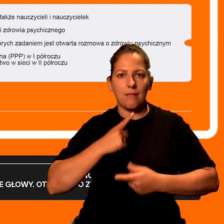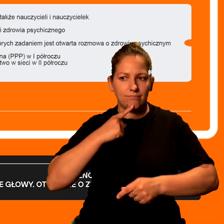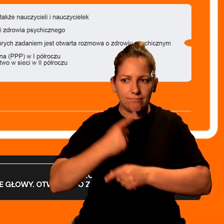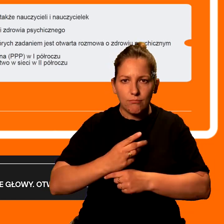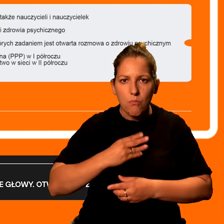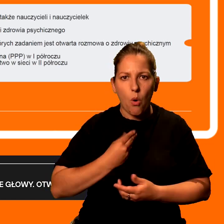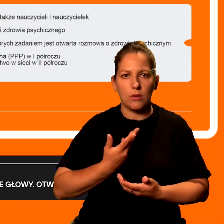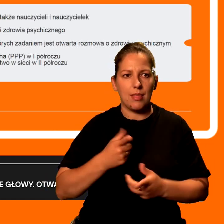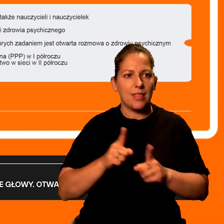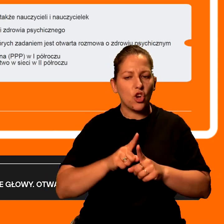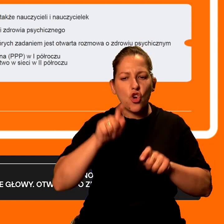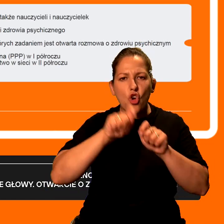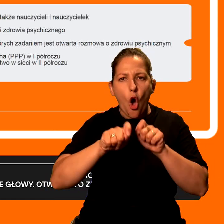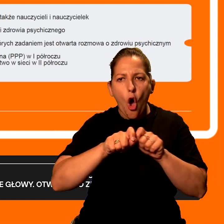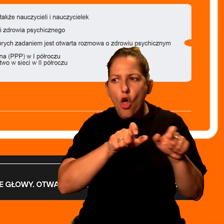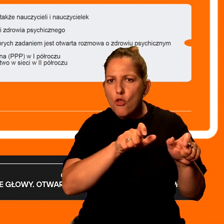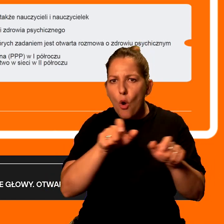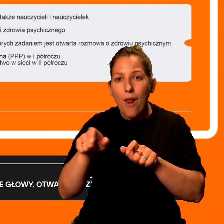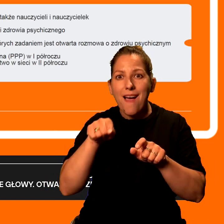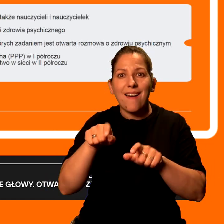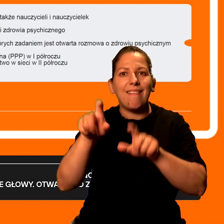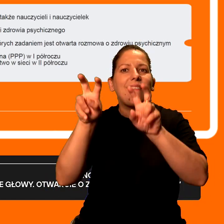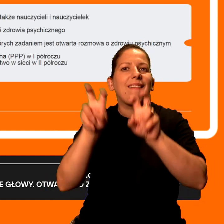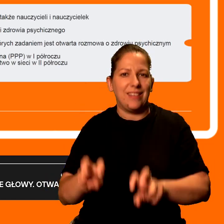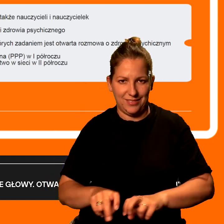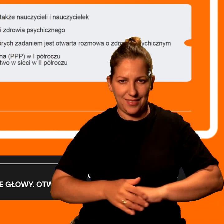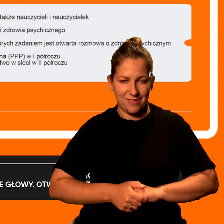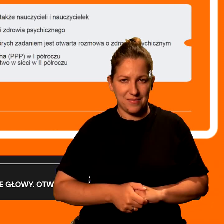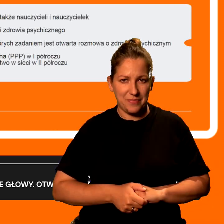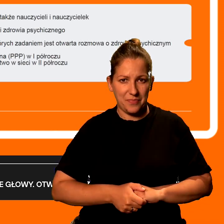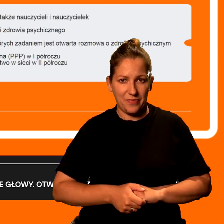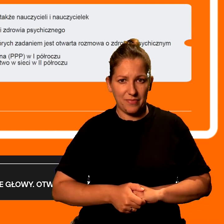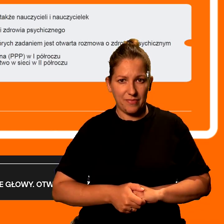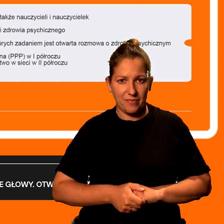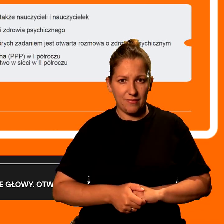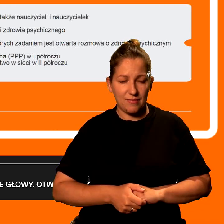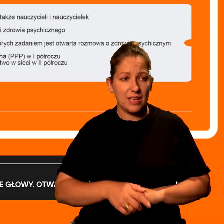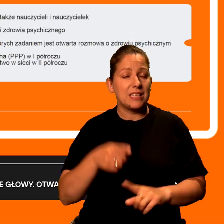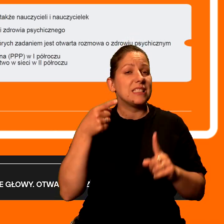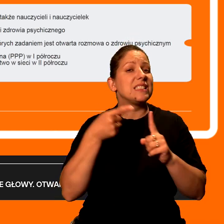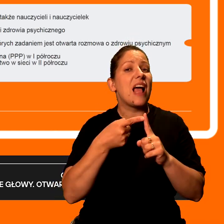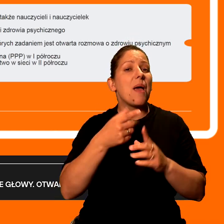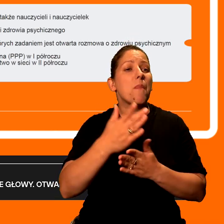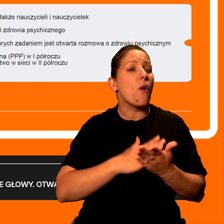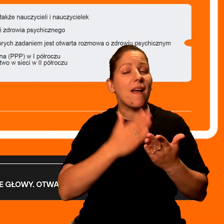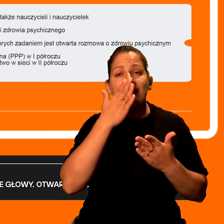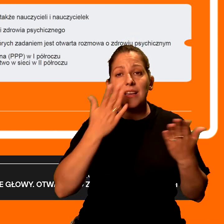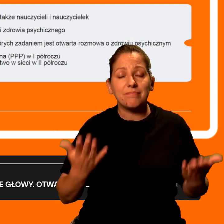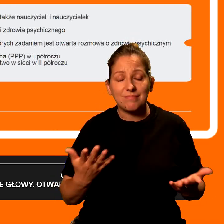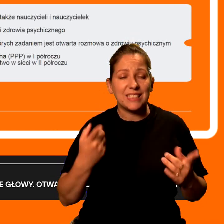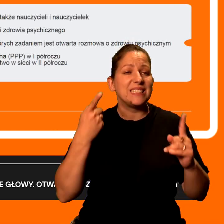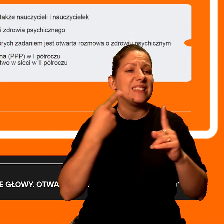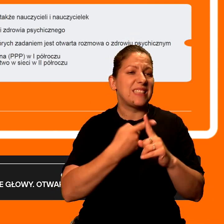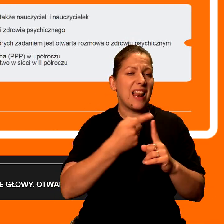żebyśmy odzyskali kontrolę nad tym kryzysem. Jaki jest cel tego programu? Celem jest